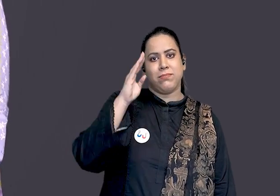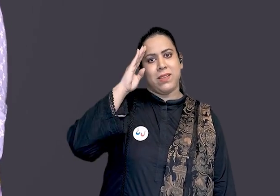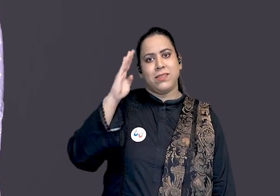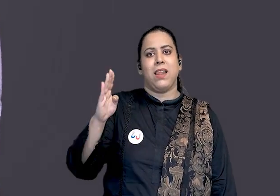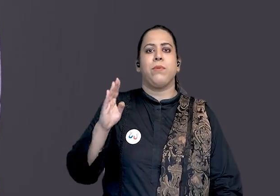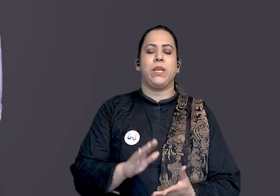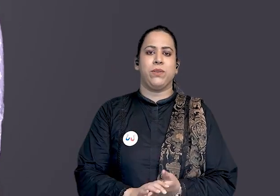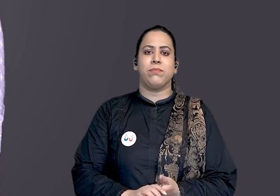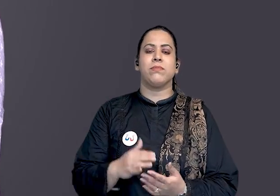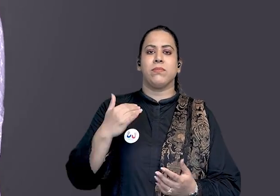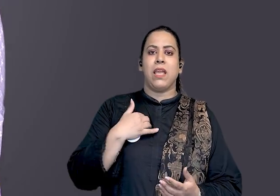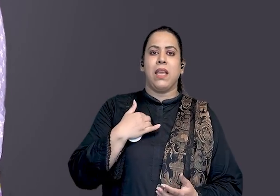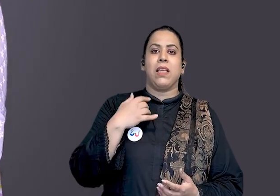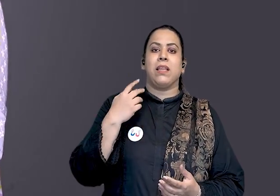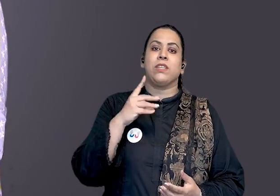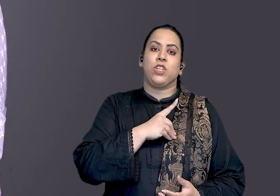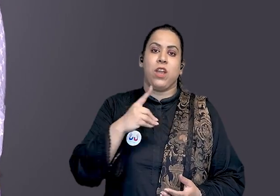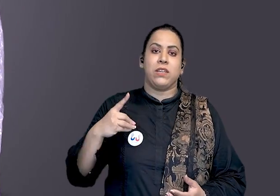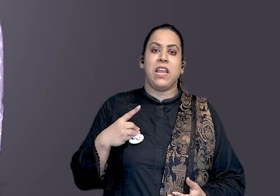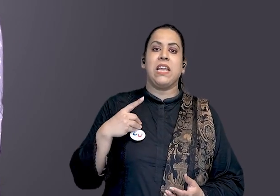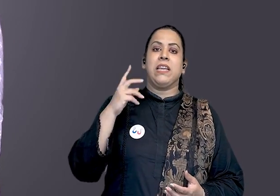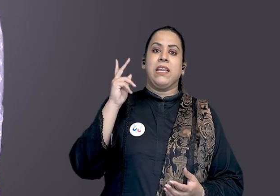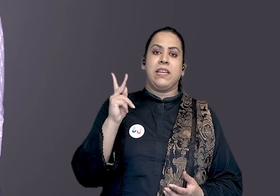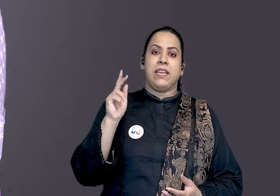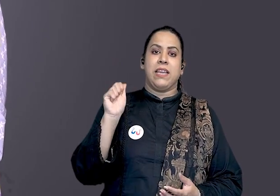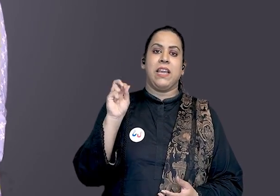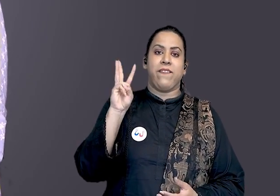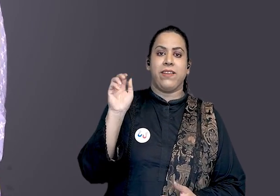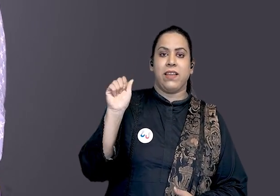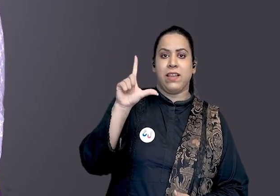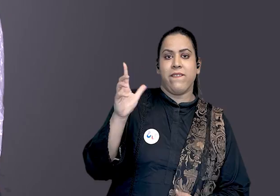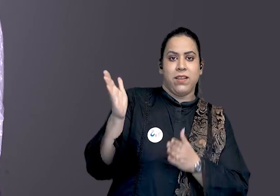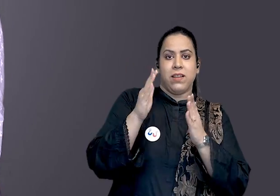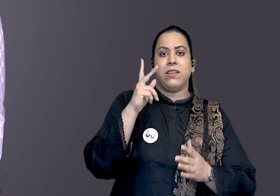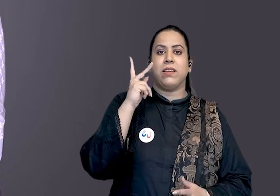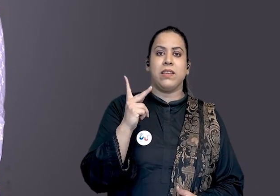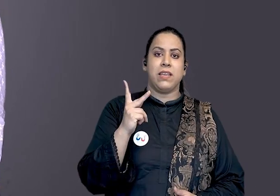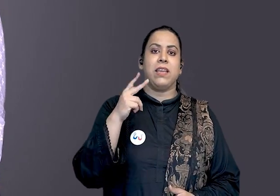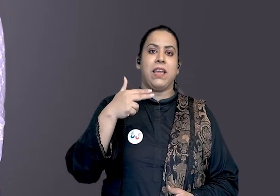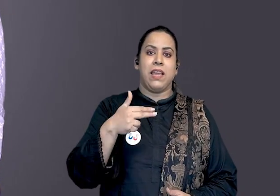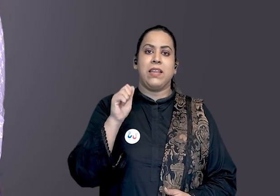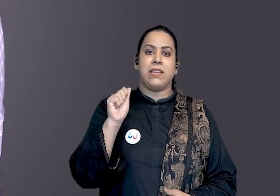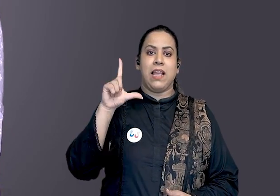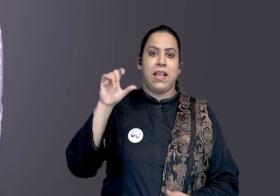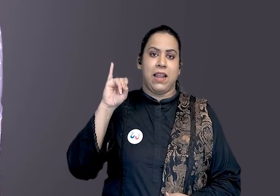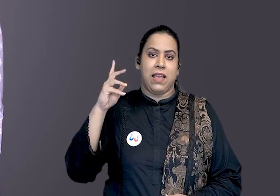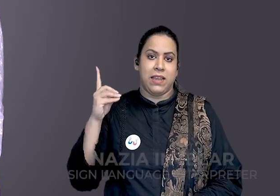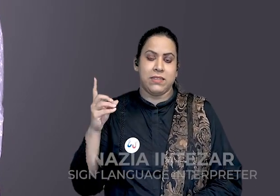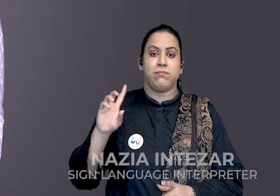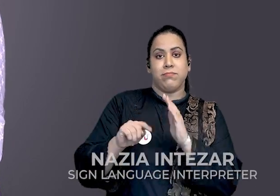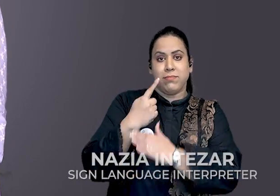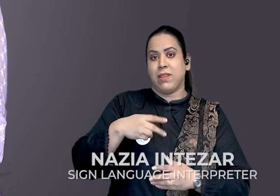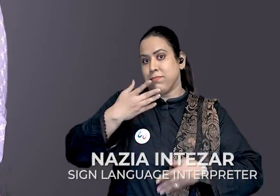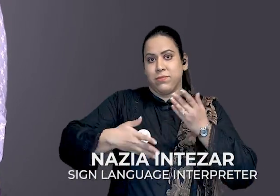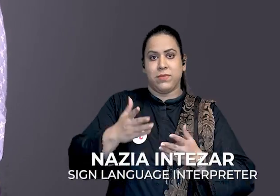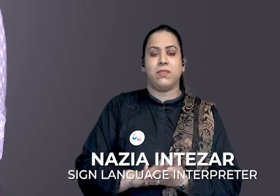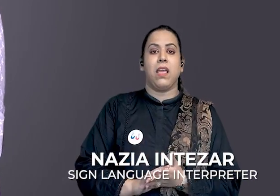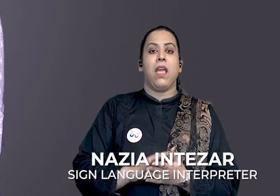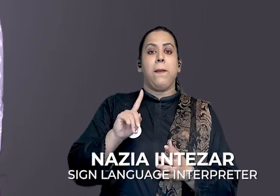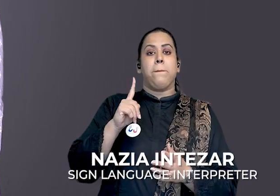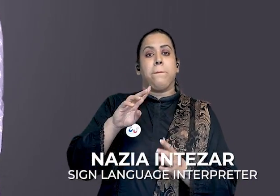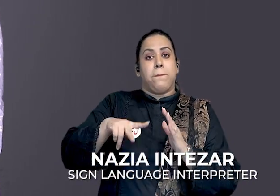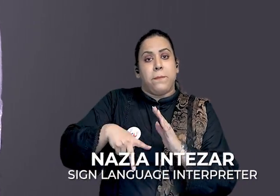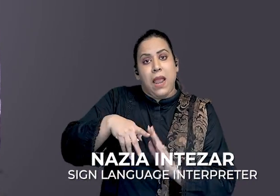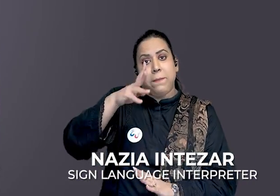Bismillahirrahmanirrahim. Assalamu alaikum. I am Dr. Kamal Khalid, and first a brief introduction about myself.